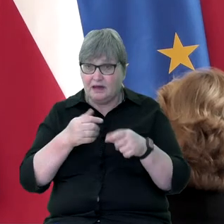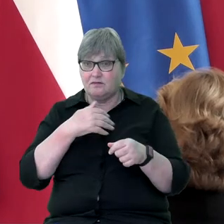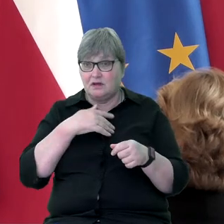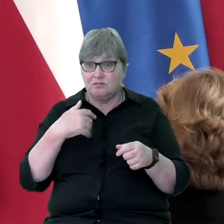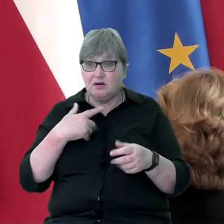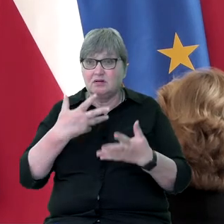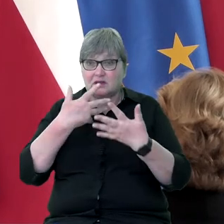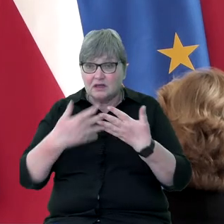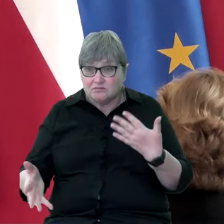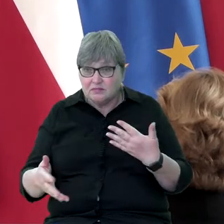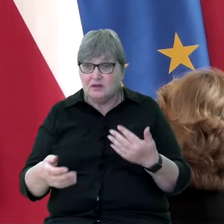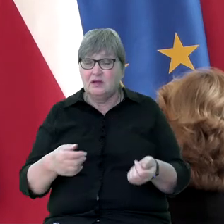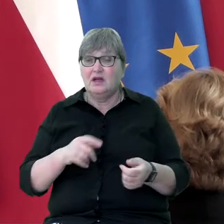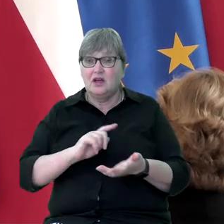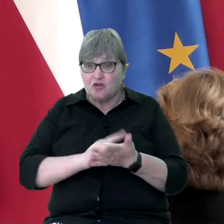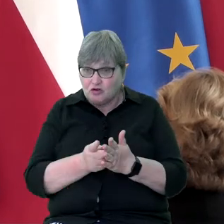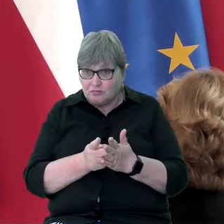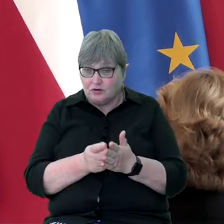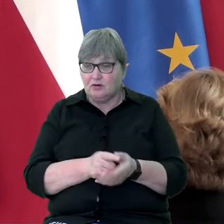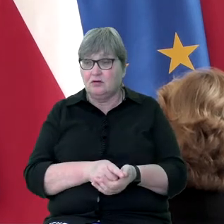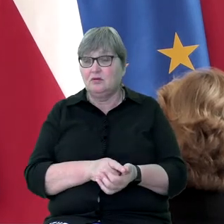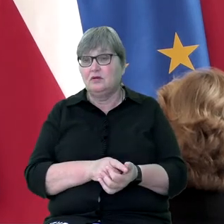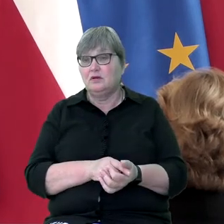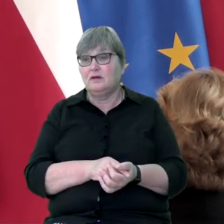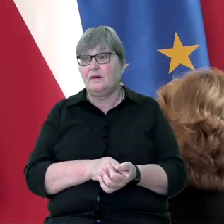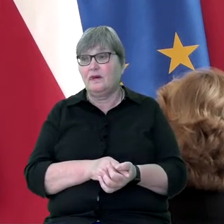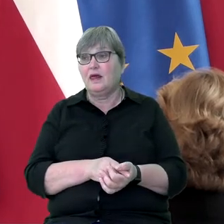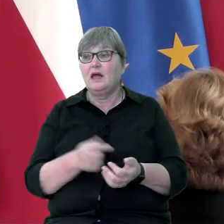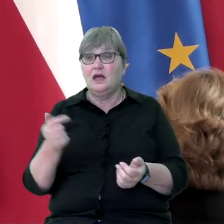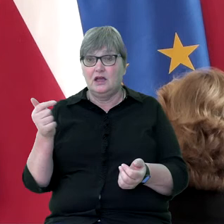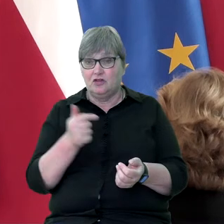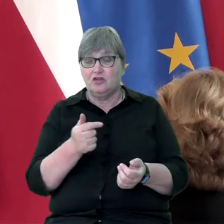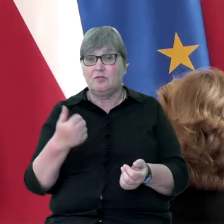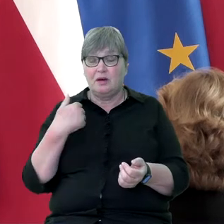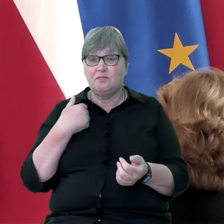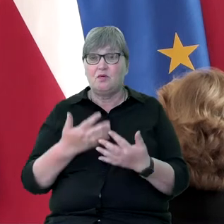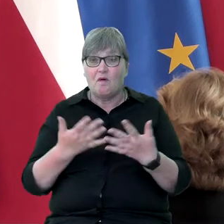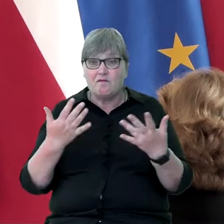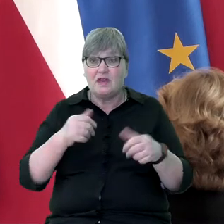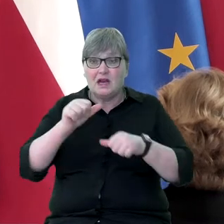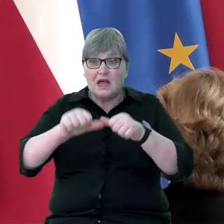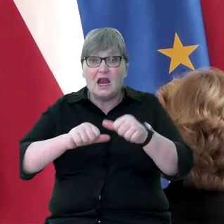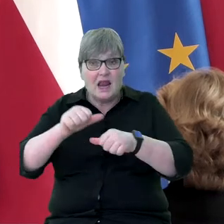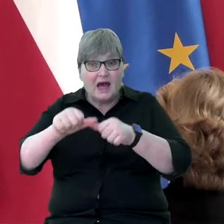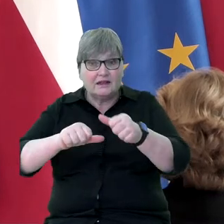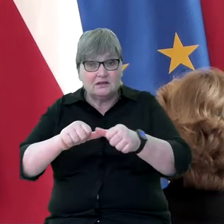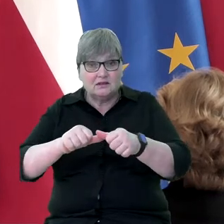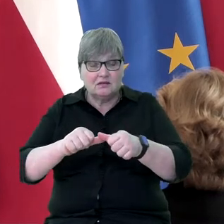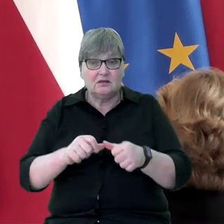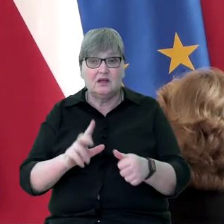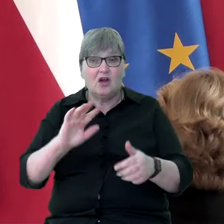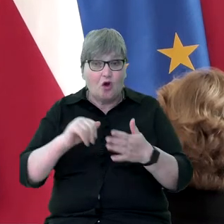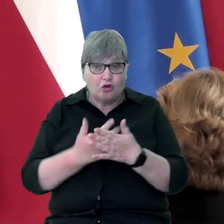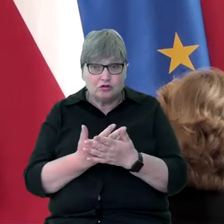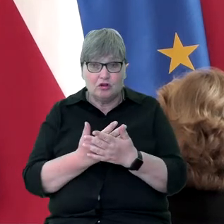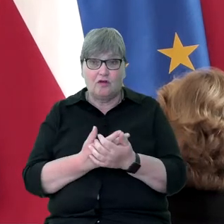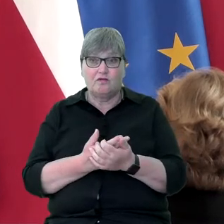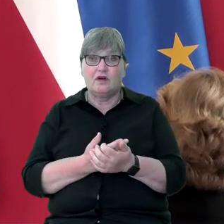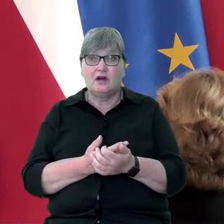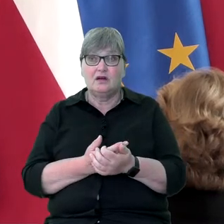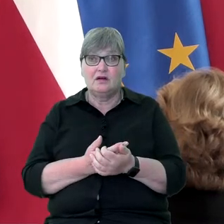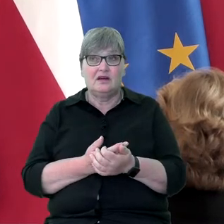szybko i no, trzeba było kolejnych lat, żeby uświadomić sobie, że to jednak mimo wszystko nie było